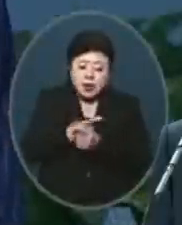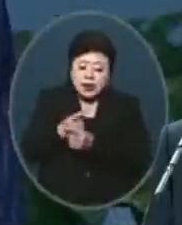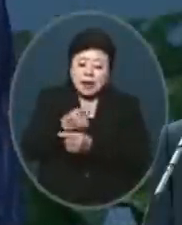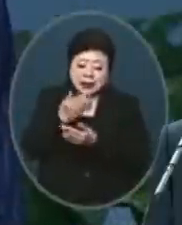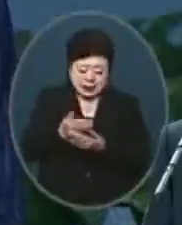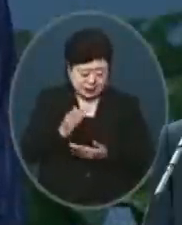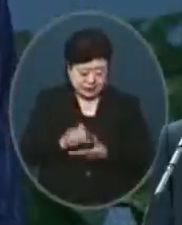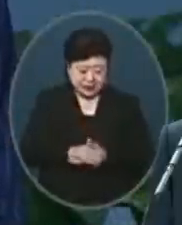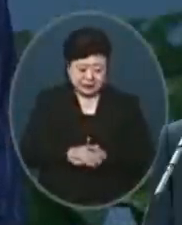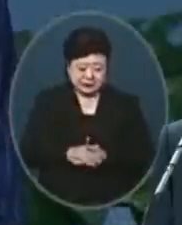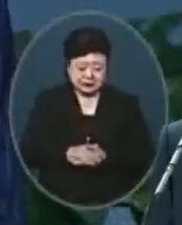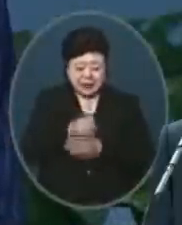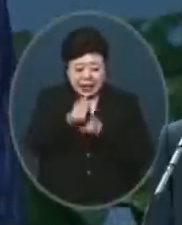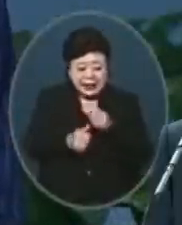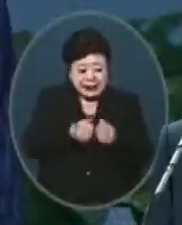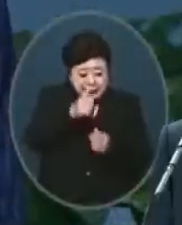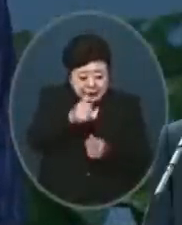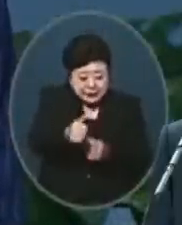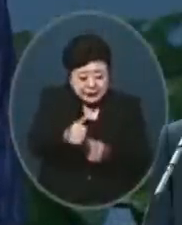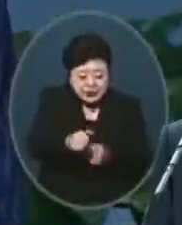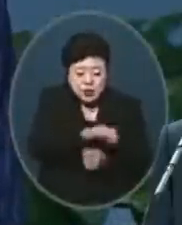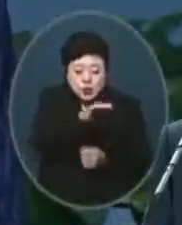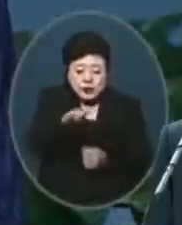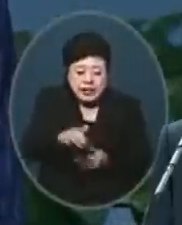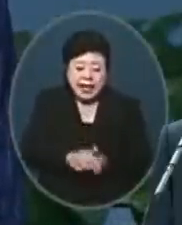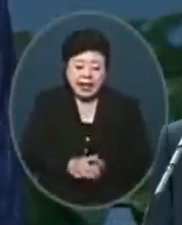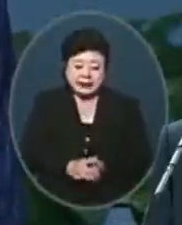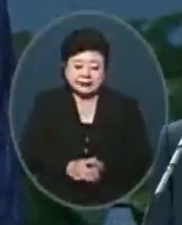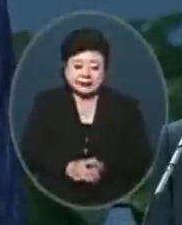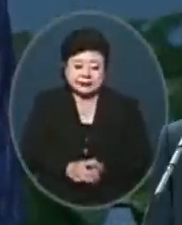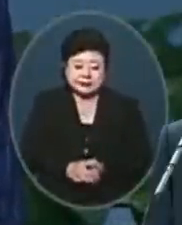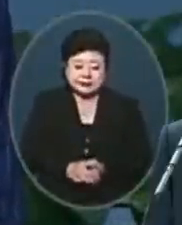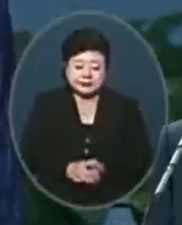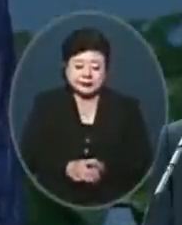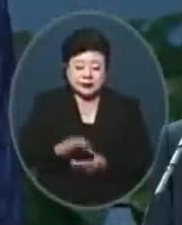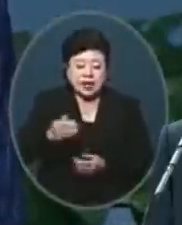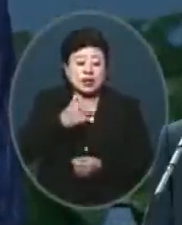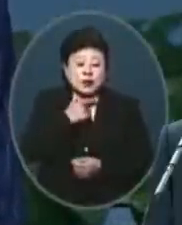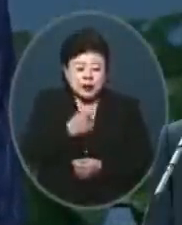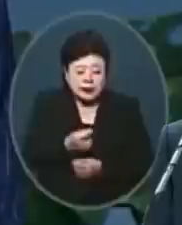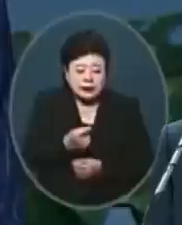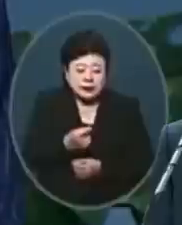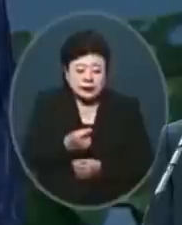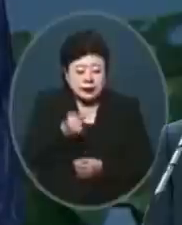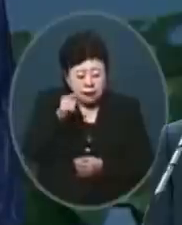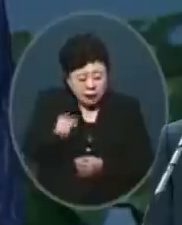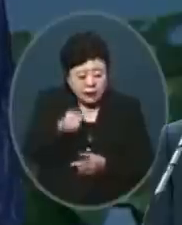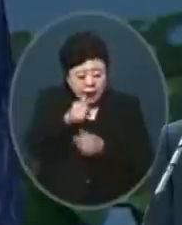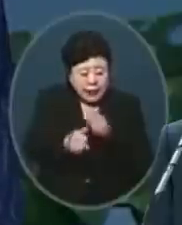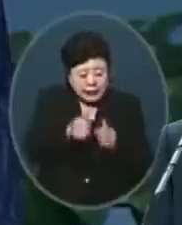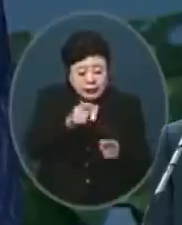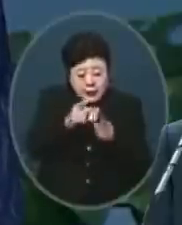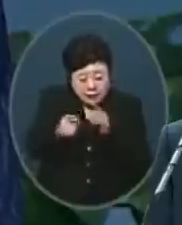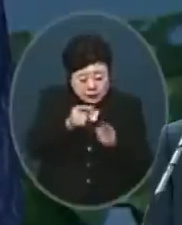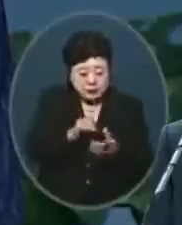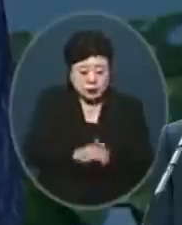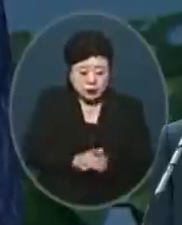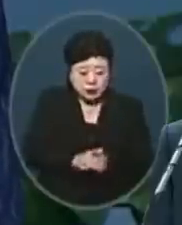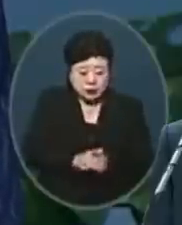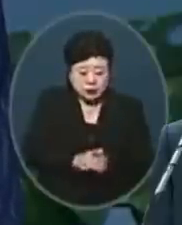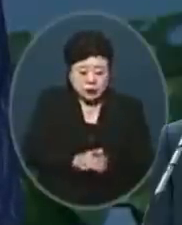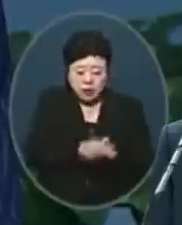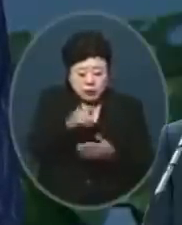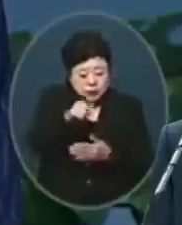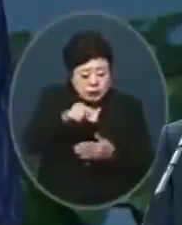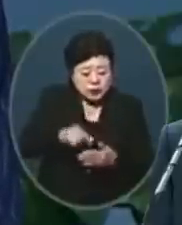것입니다. 하나님이 우리에게 되기를 원하는 것은 하나님 말씀으로